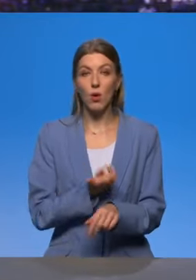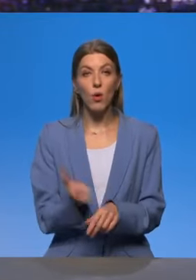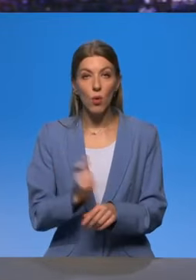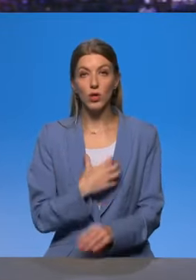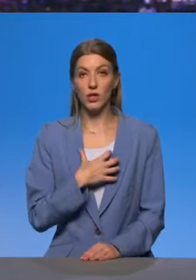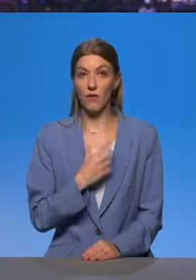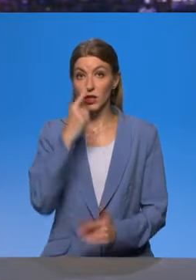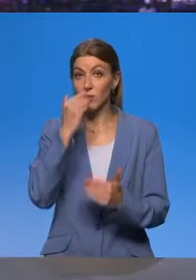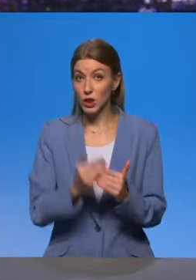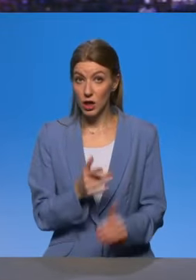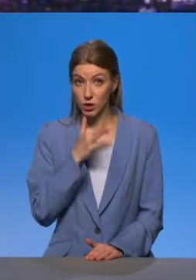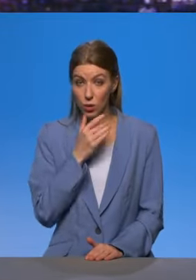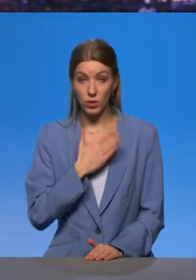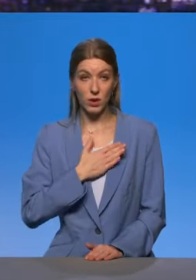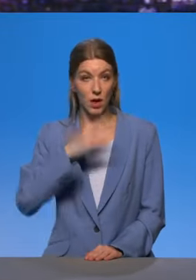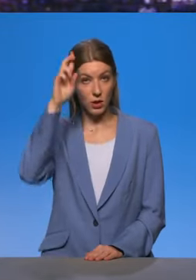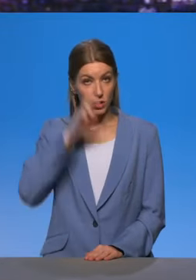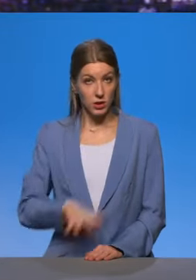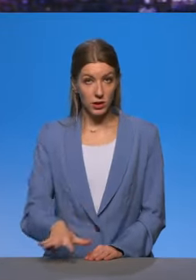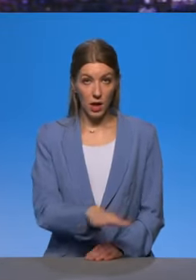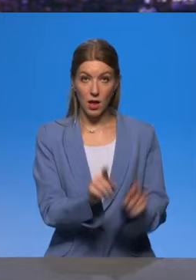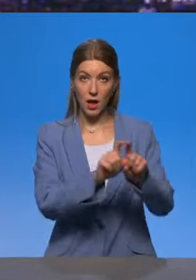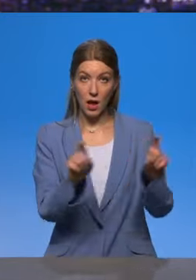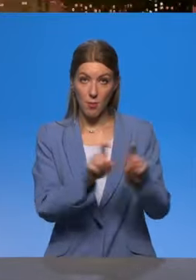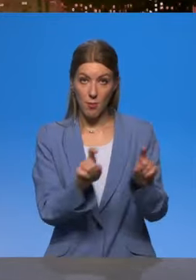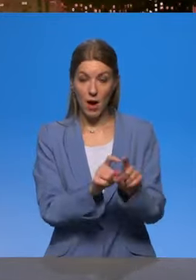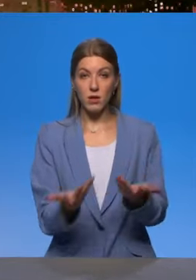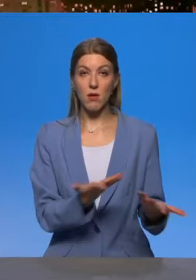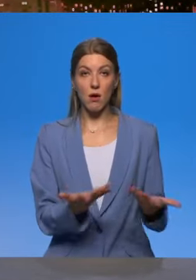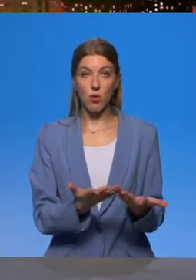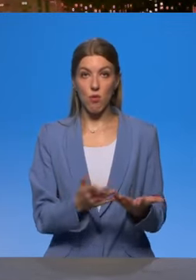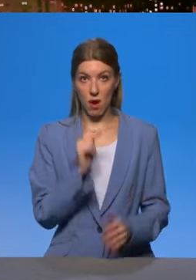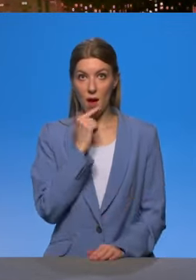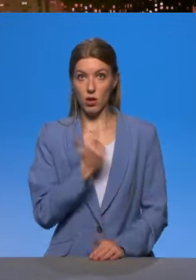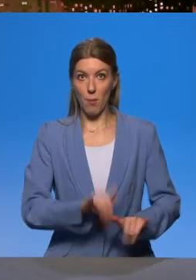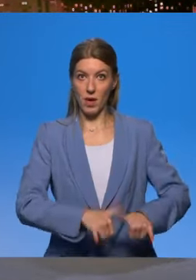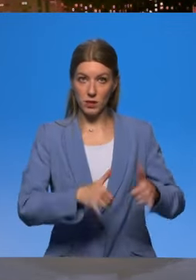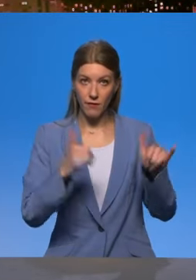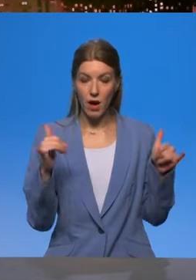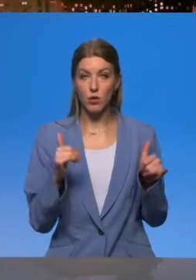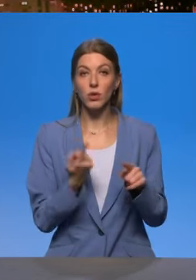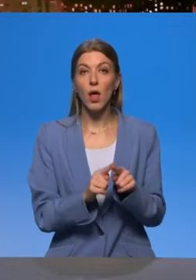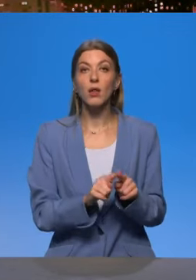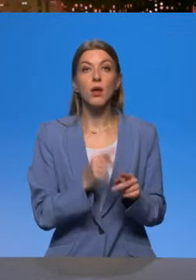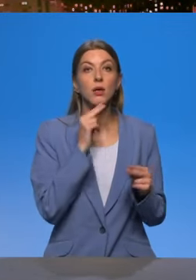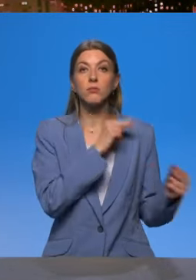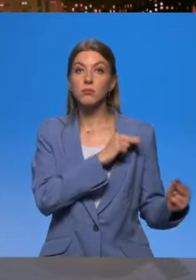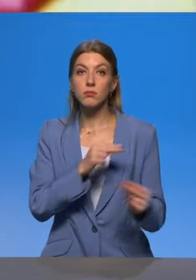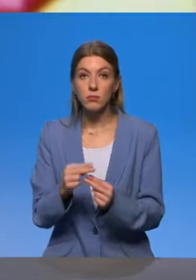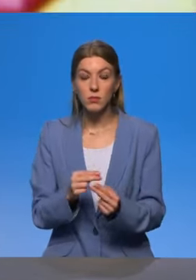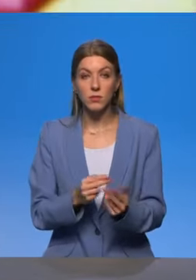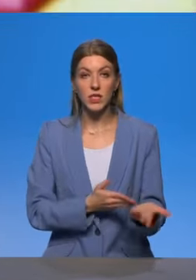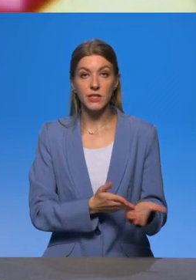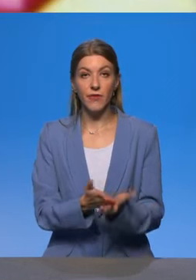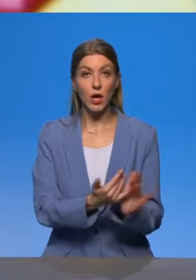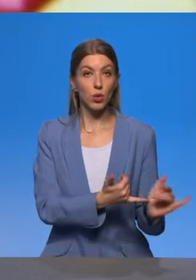наша страна, и как бы вот те компании развивающих экономик, они идут в сферу услуг, да, поэтому технологически,